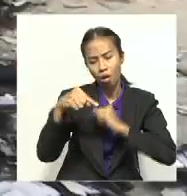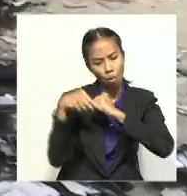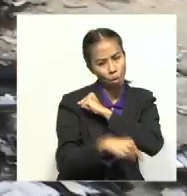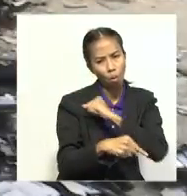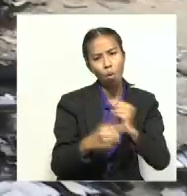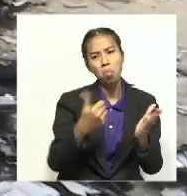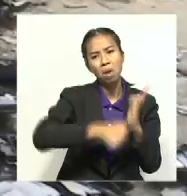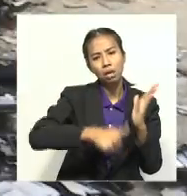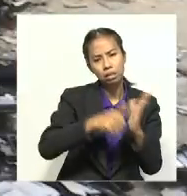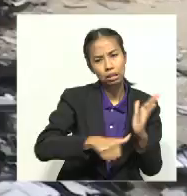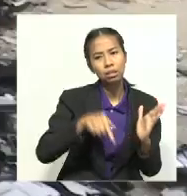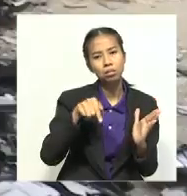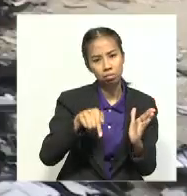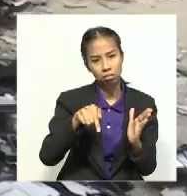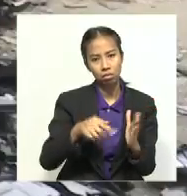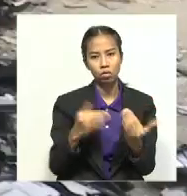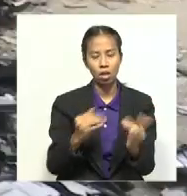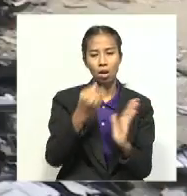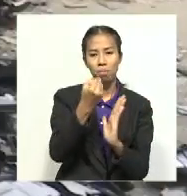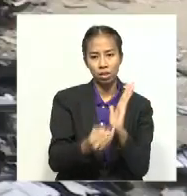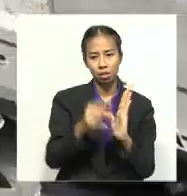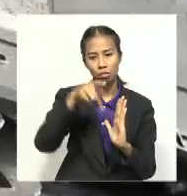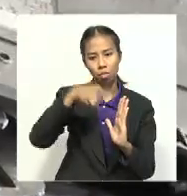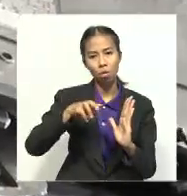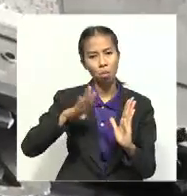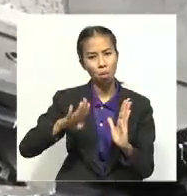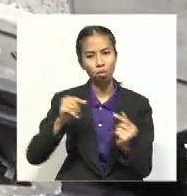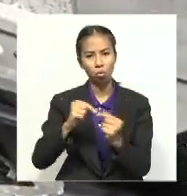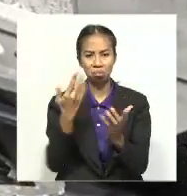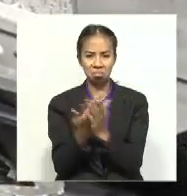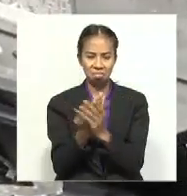ภาษีและเข้าข่ายความผิดตามพ.ร.บ.ป้องกันและปราบปรามการฟอกเงินนะครับ